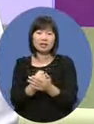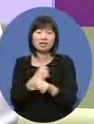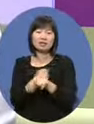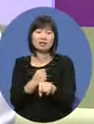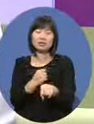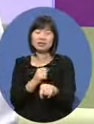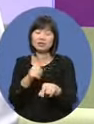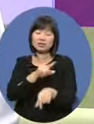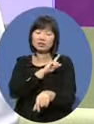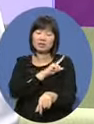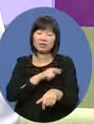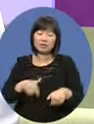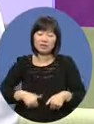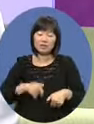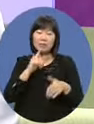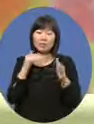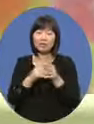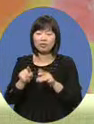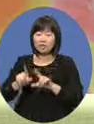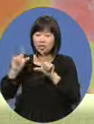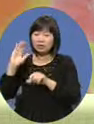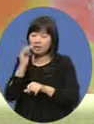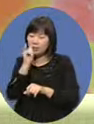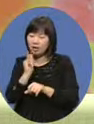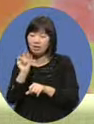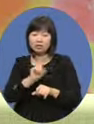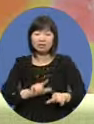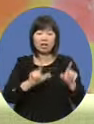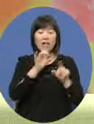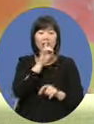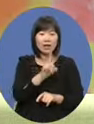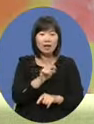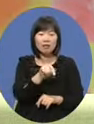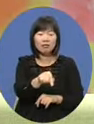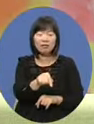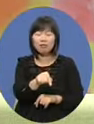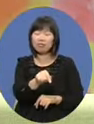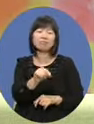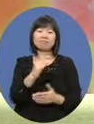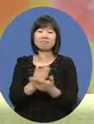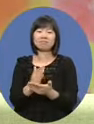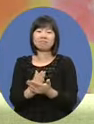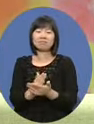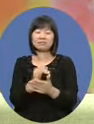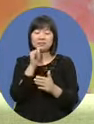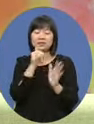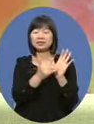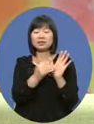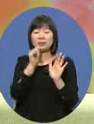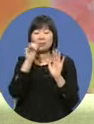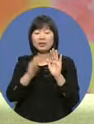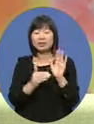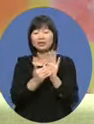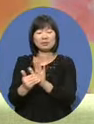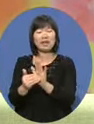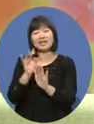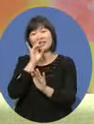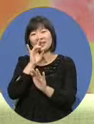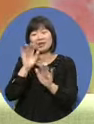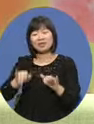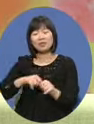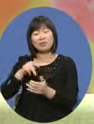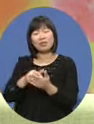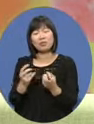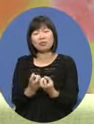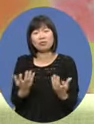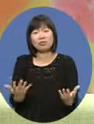이런 것들이 제일 네. 필요하겠다. 어느 날은 됐는데 어느 날은 안 되고 네네. 이거는 절대로 금하라는 말씀이신 거죠? 절대로 금할 수는 없어요. 사실은 네. 현실에서. 네. 네.